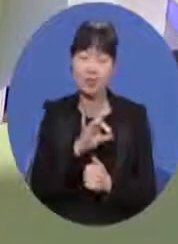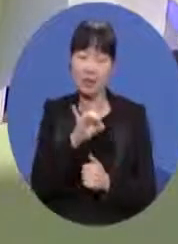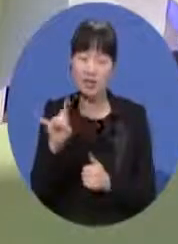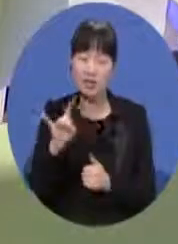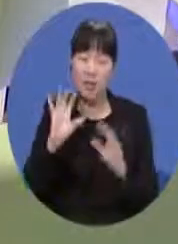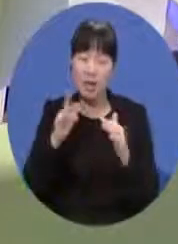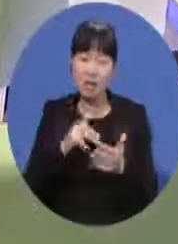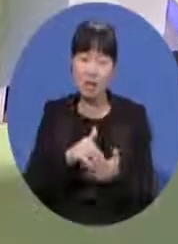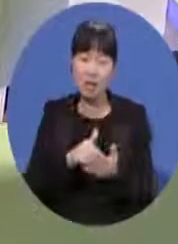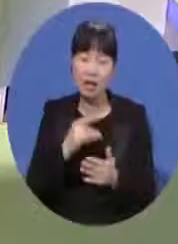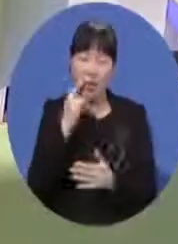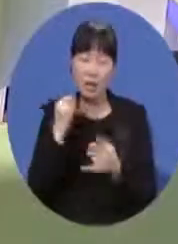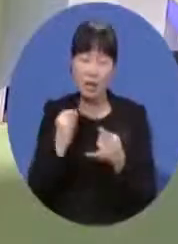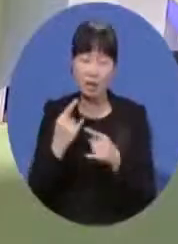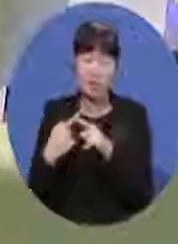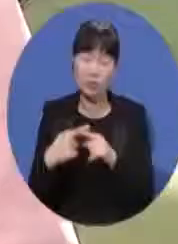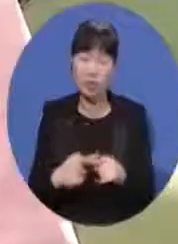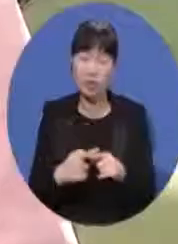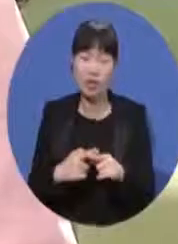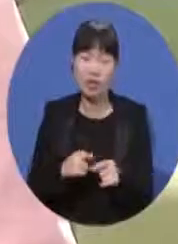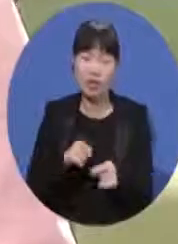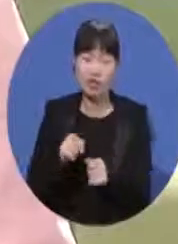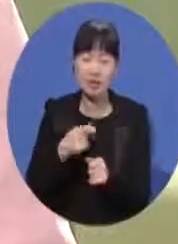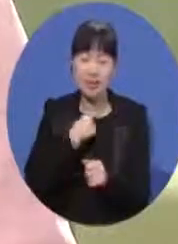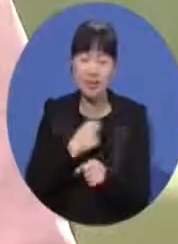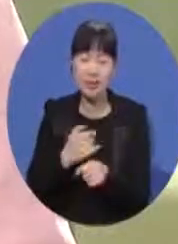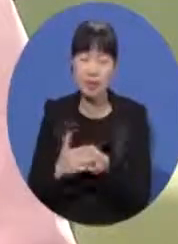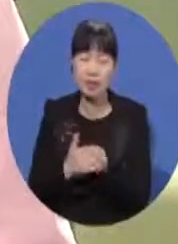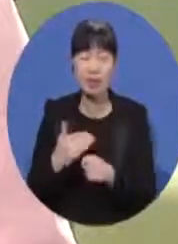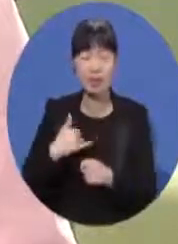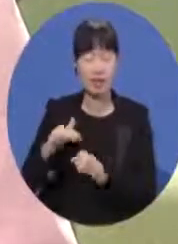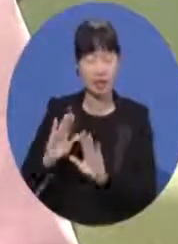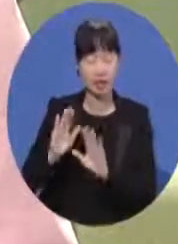간혹은 아이 입장에서 엄마한테 무조건 시키고